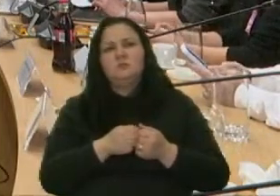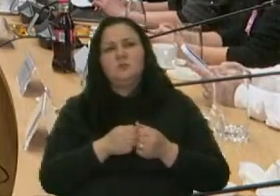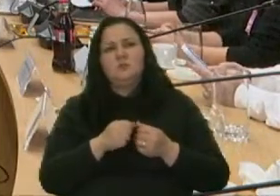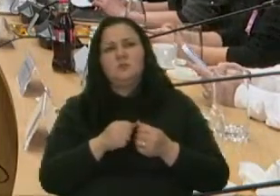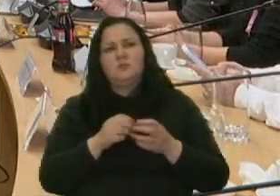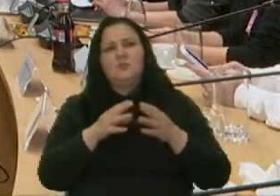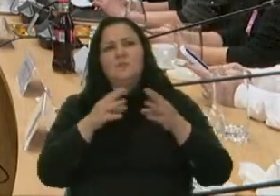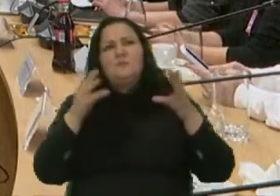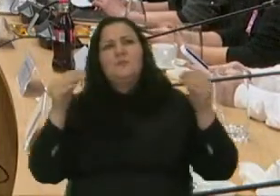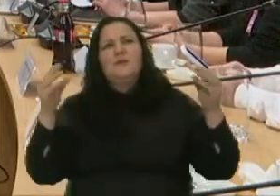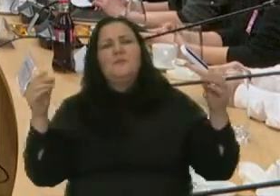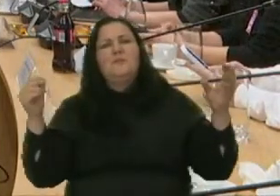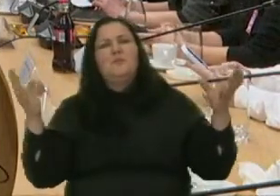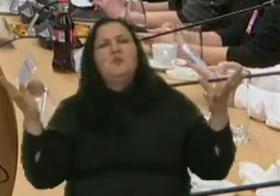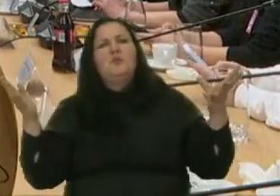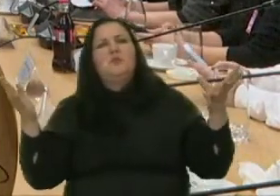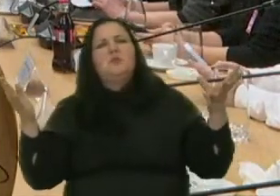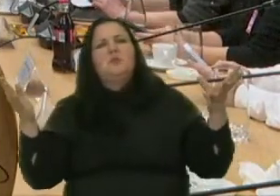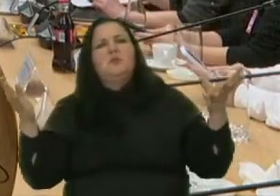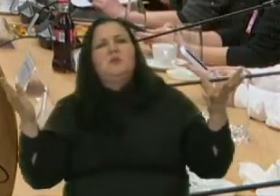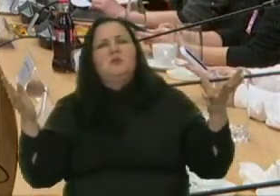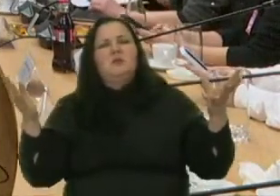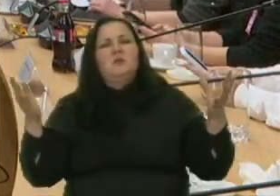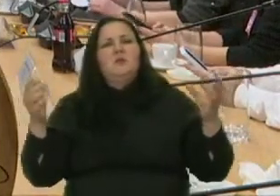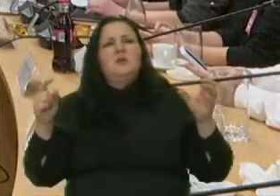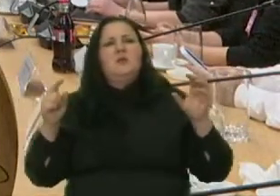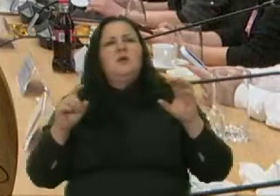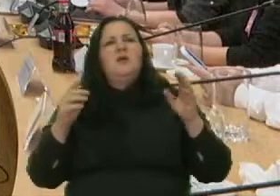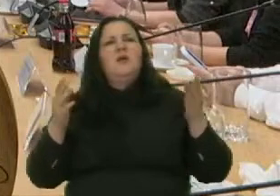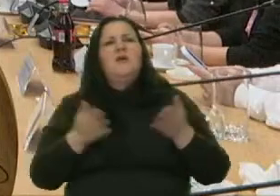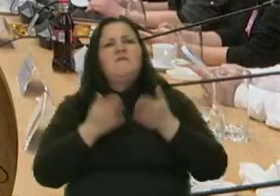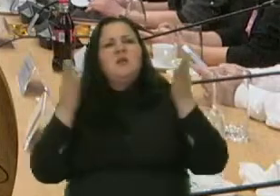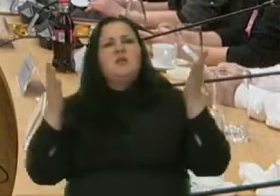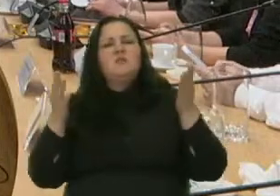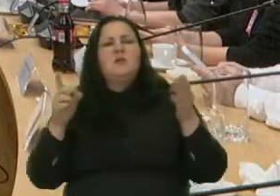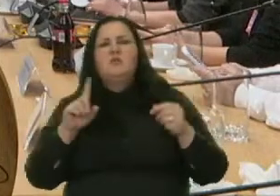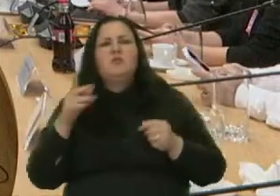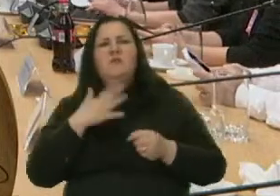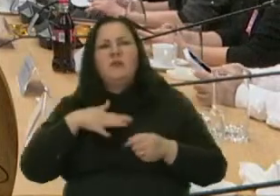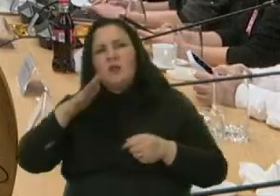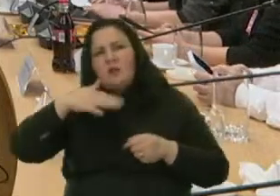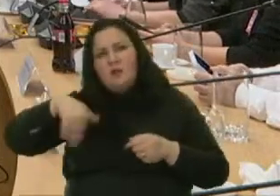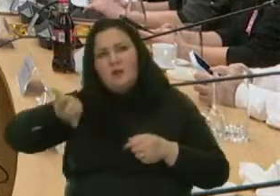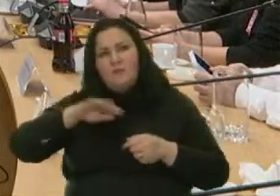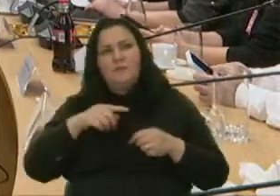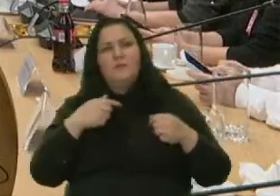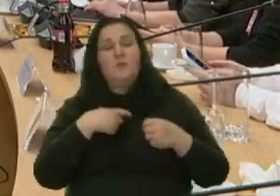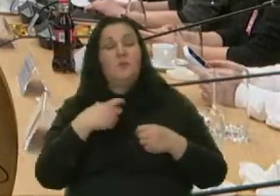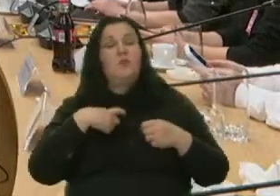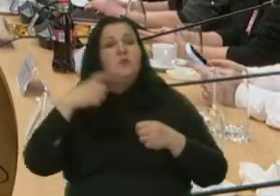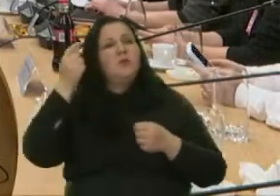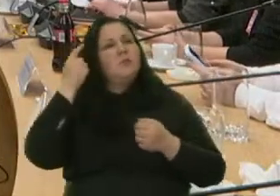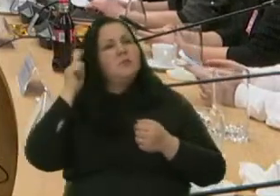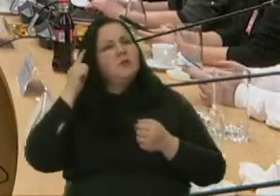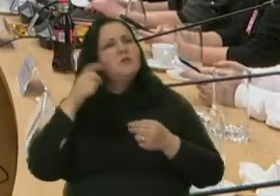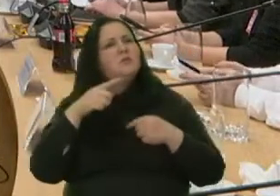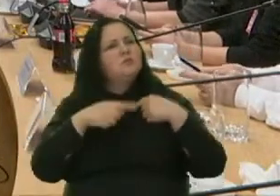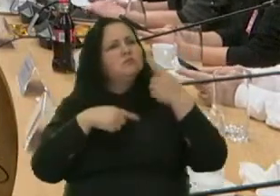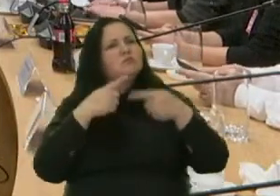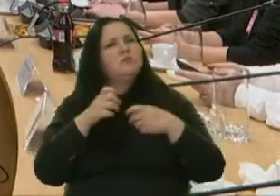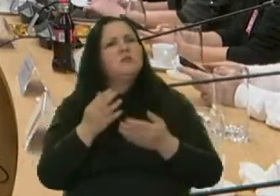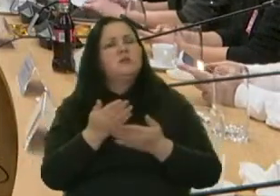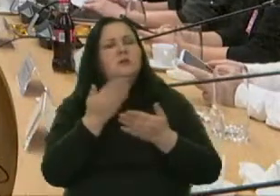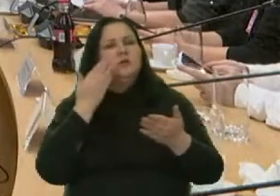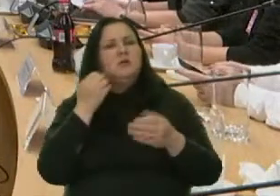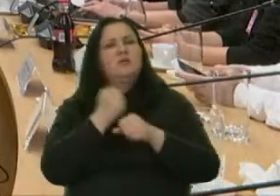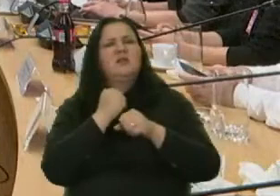cultural Nu cred că și o dorește nimeni și nici nu se așteaptă nimeni la așa ceva Deci putem să gândim mai departe înainte de